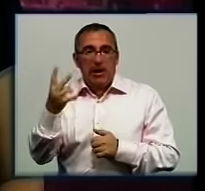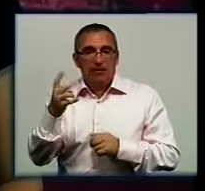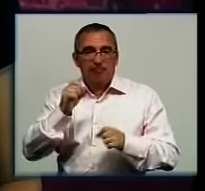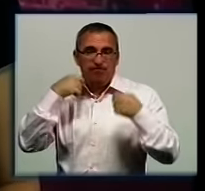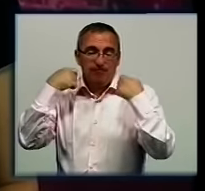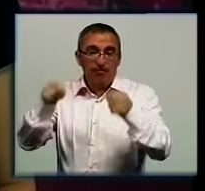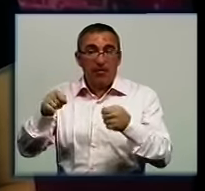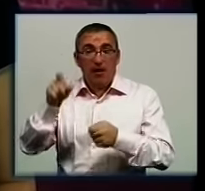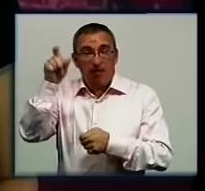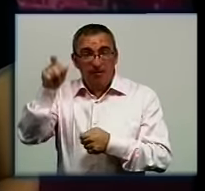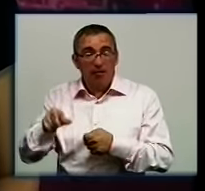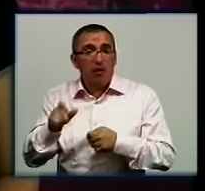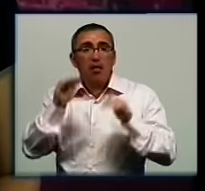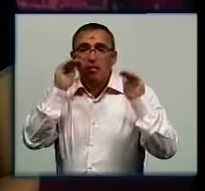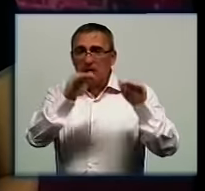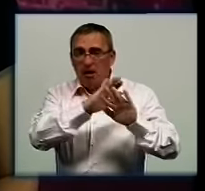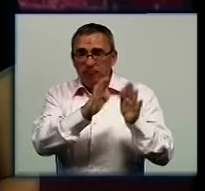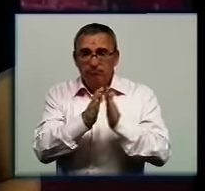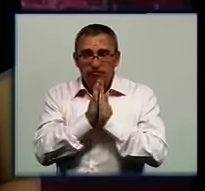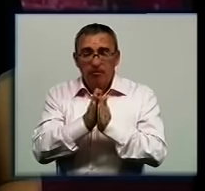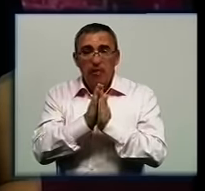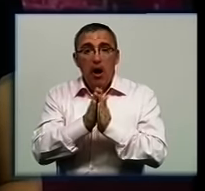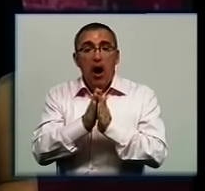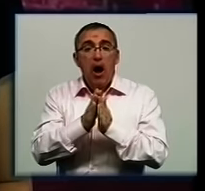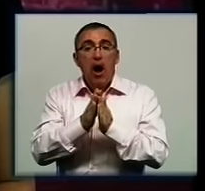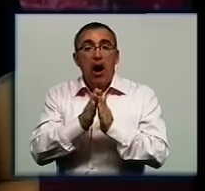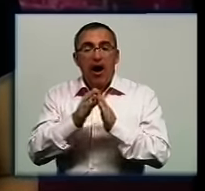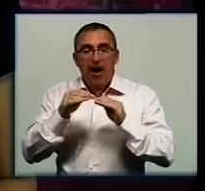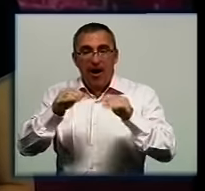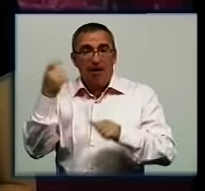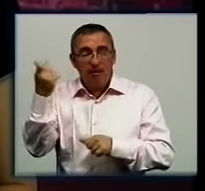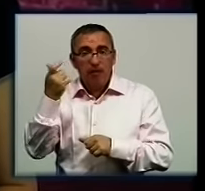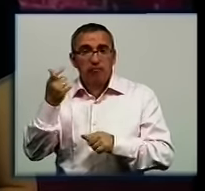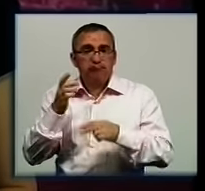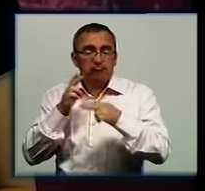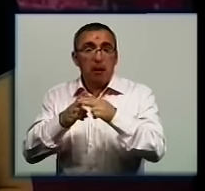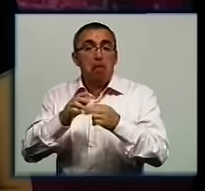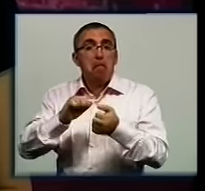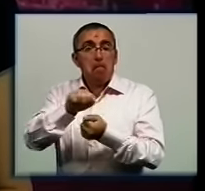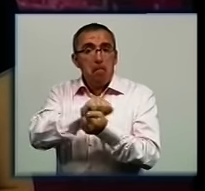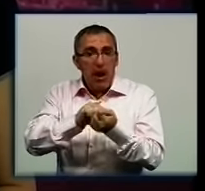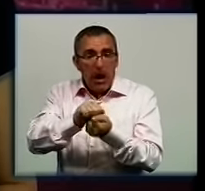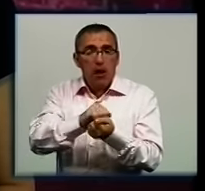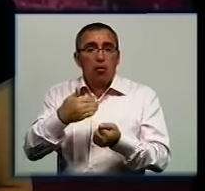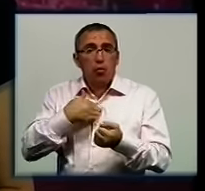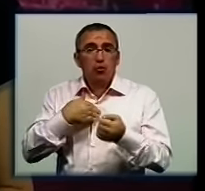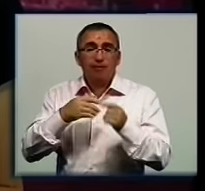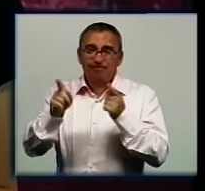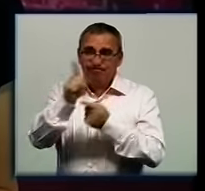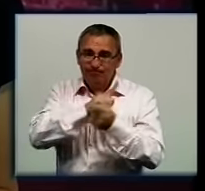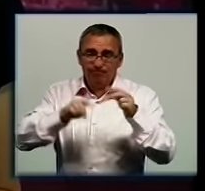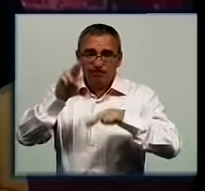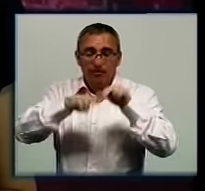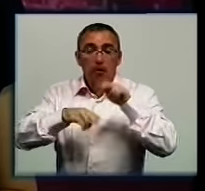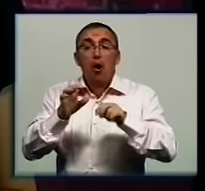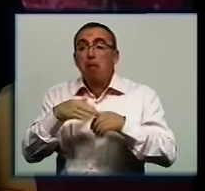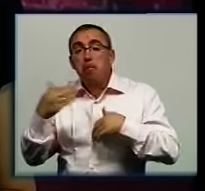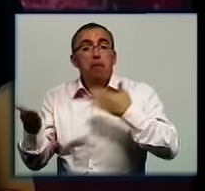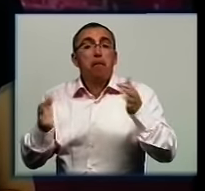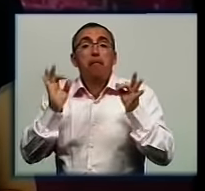Місцеві вимагають, аби споруду не чіпали. Аграрії нападки людей відкидають і запевняють, млин навпаки хочуть реконструювати. На чиєму боці